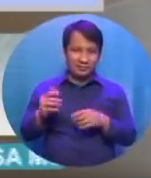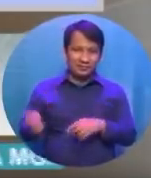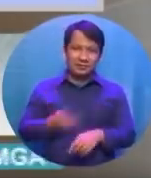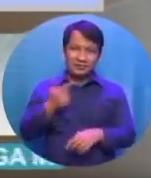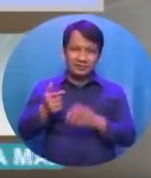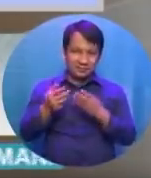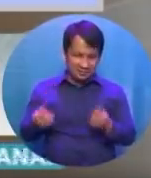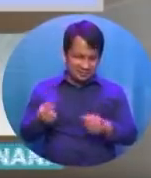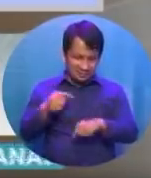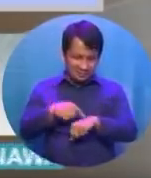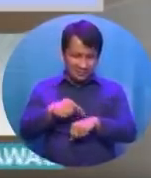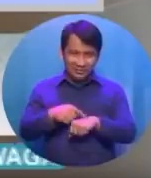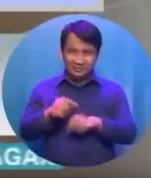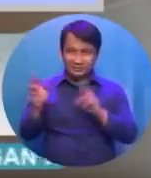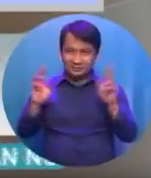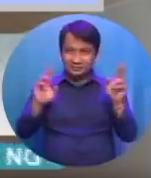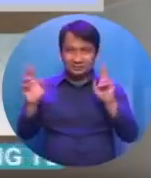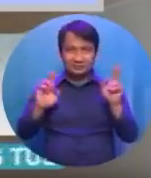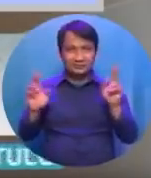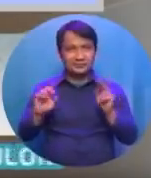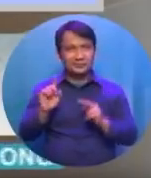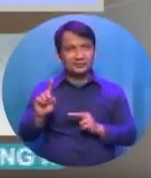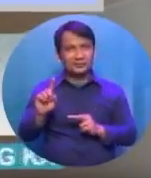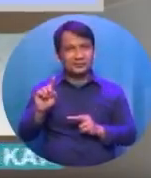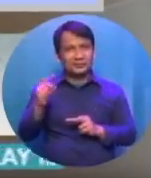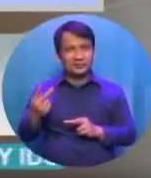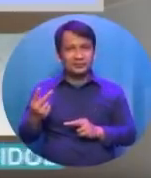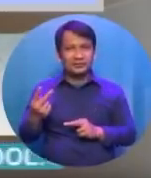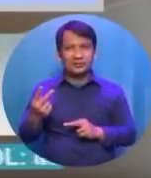Maubusan tayo ng oras. Ready?